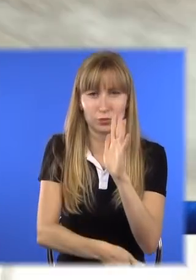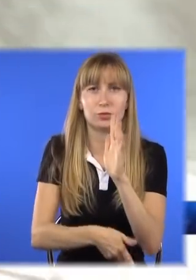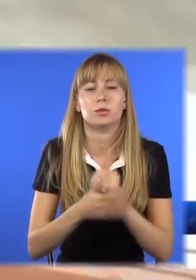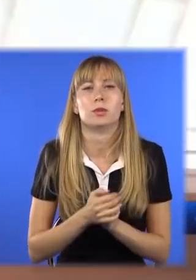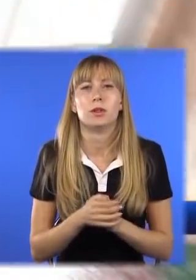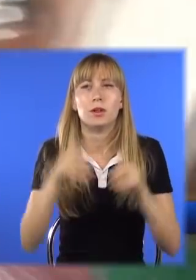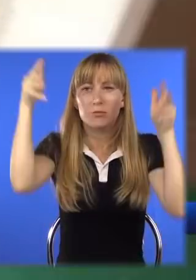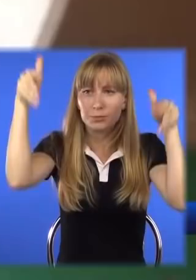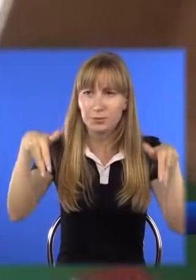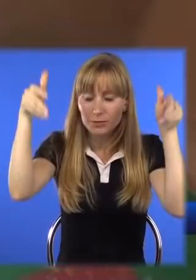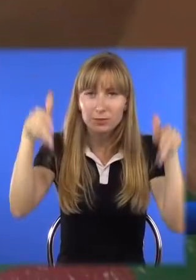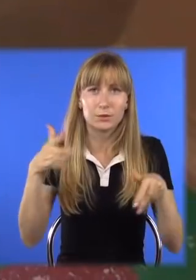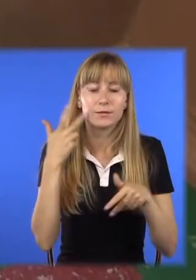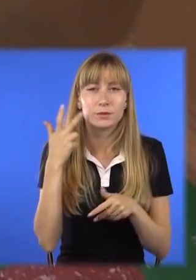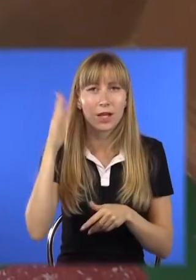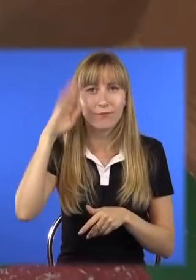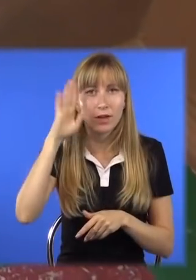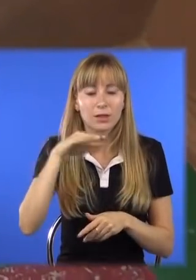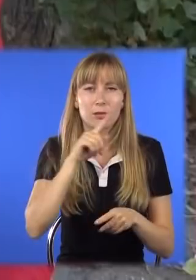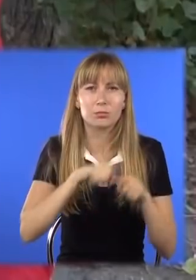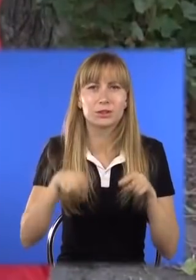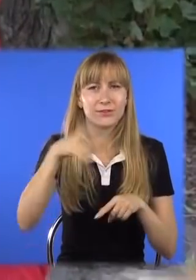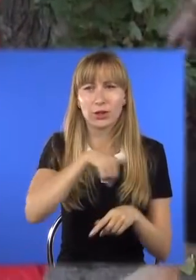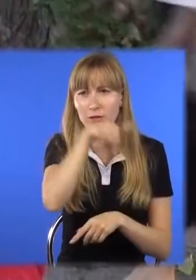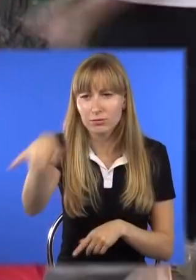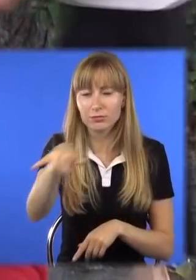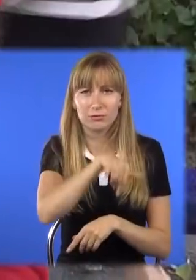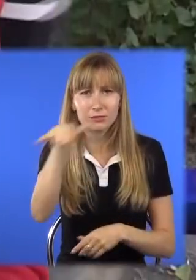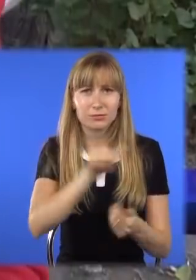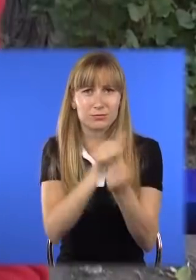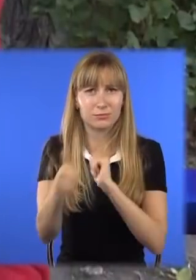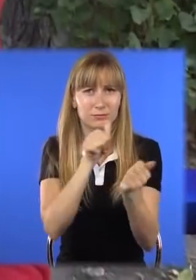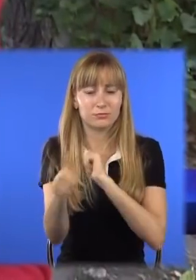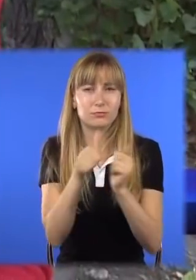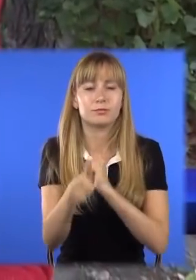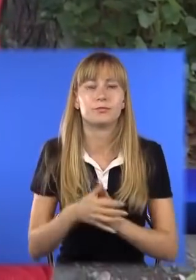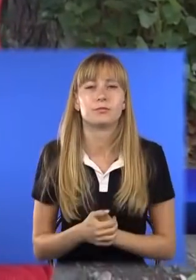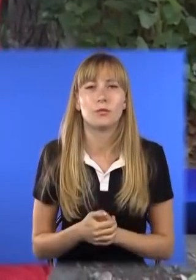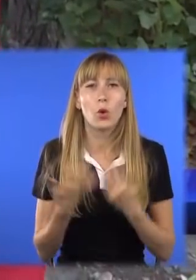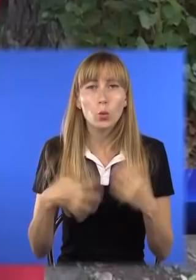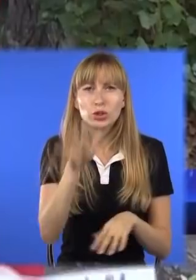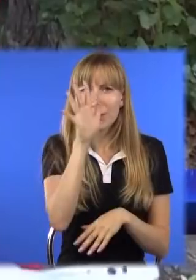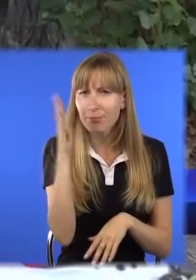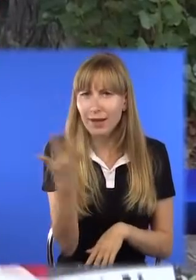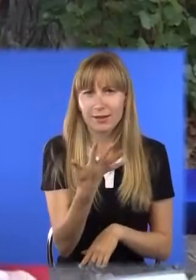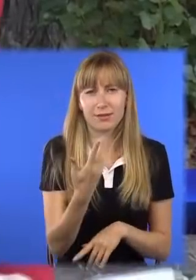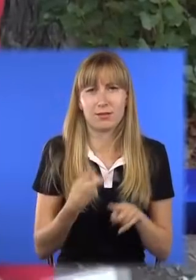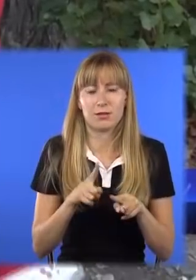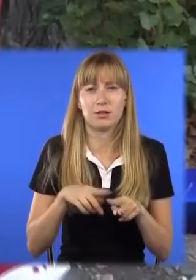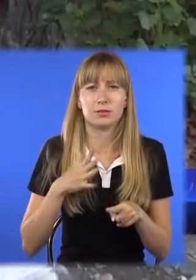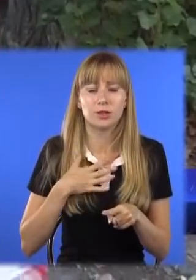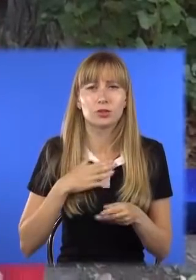потоком хлеще вода. Тільки встигай змінювати відра. Протягом 5 років проблема у нас